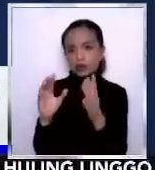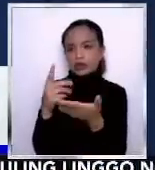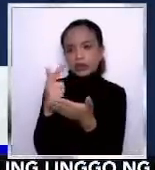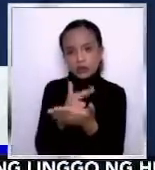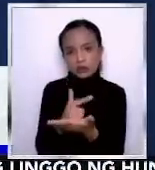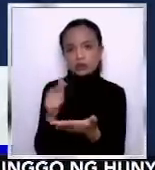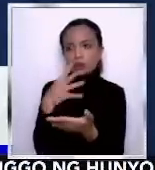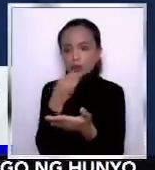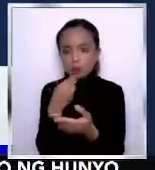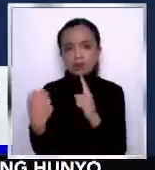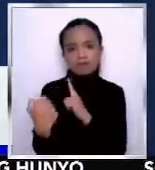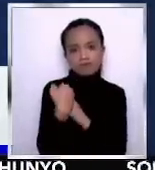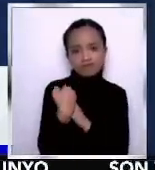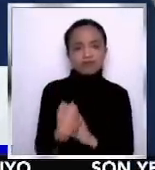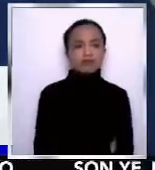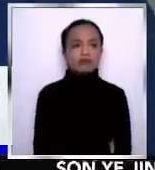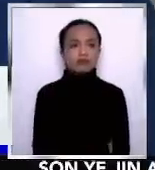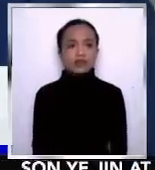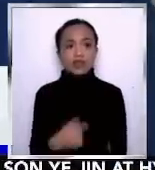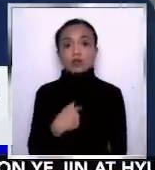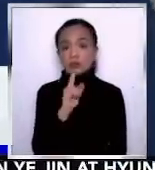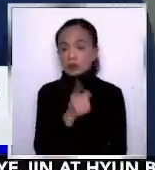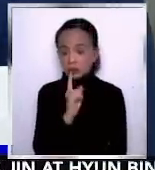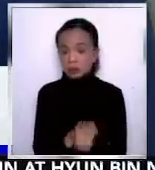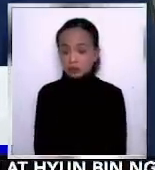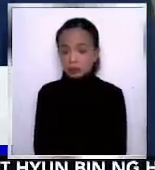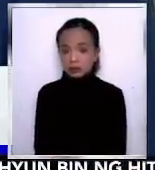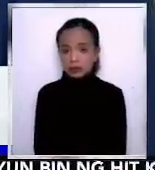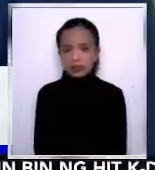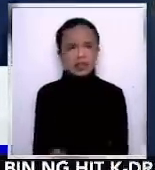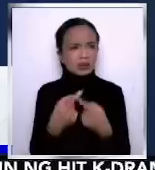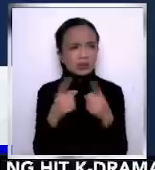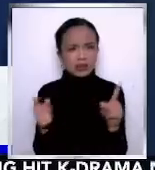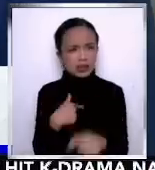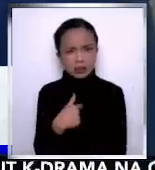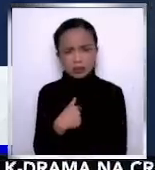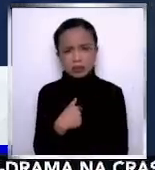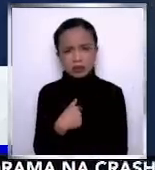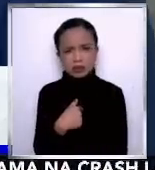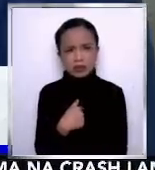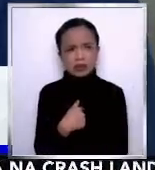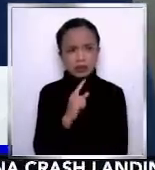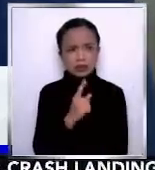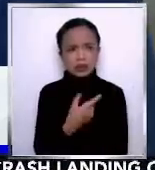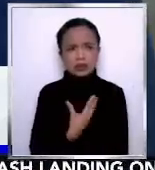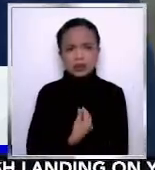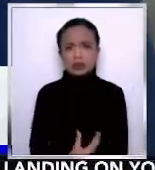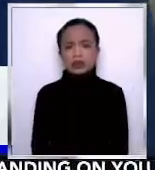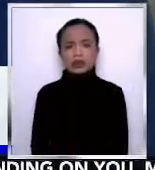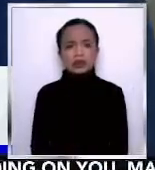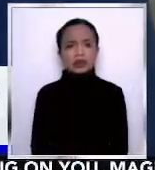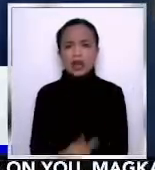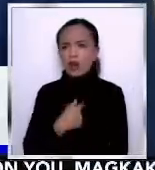Special Forces Airborne. Sa totoo lang. Matatagpo ako. Sa totoo lang. Pero nagtaka ako